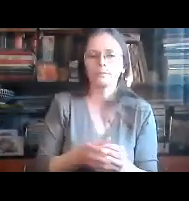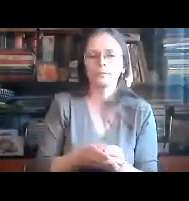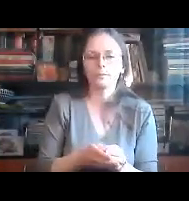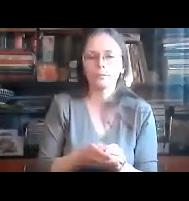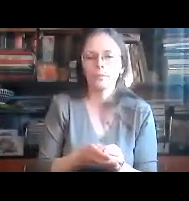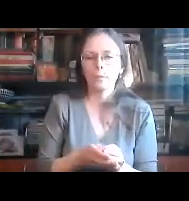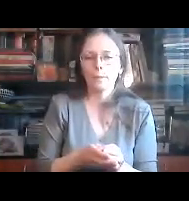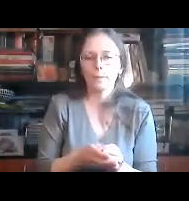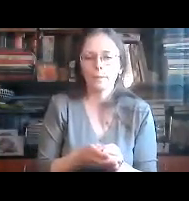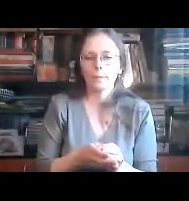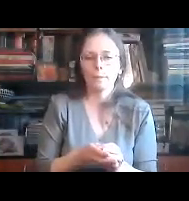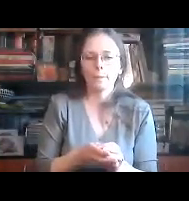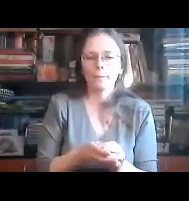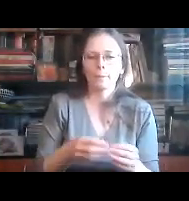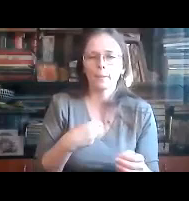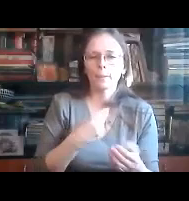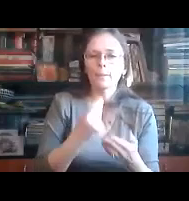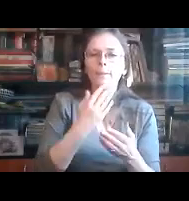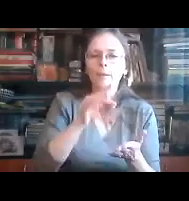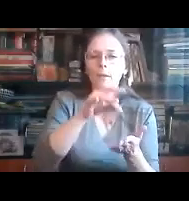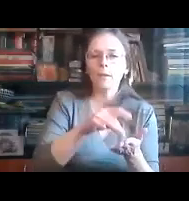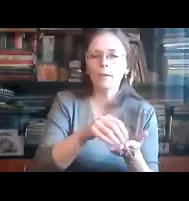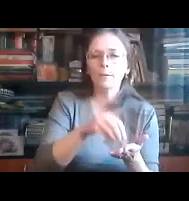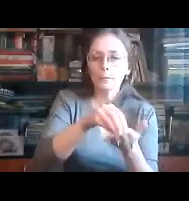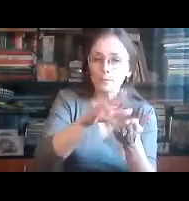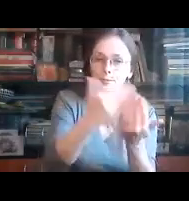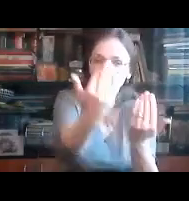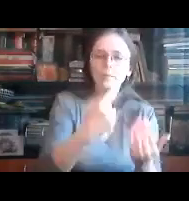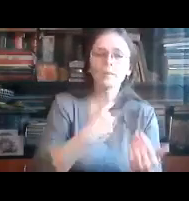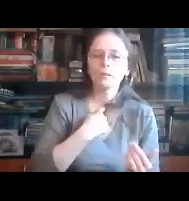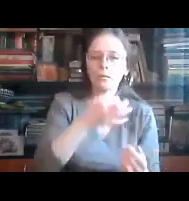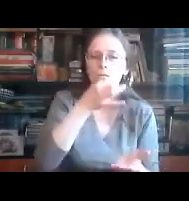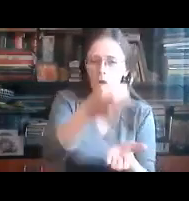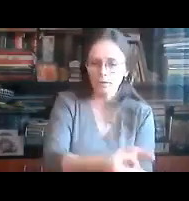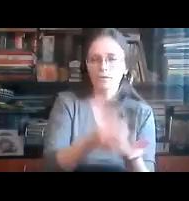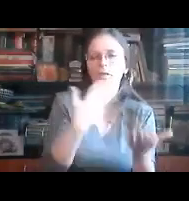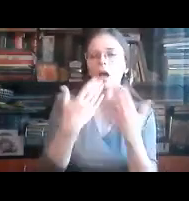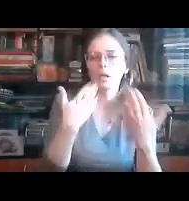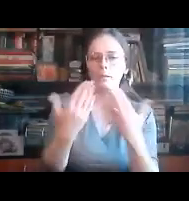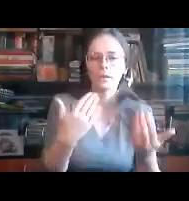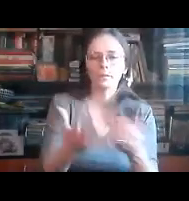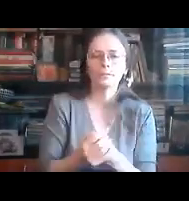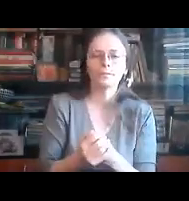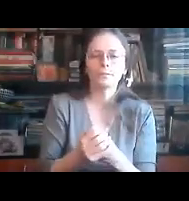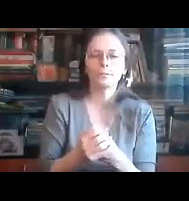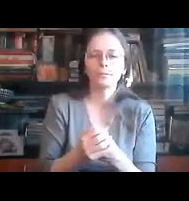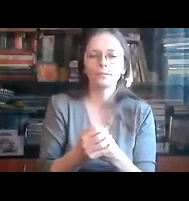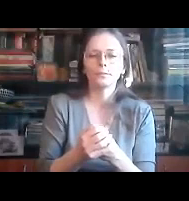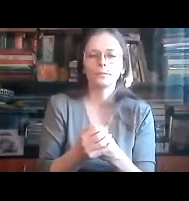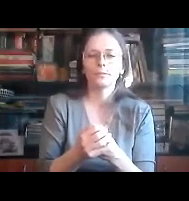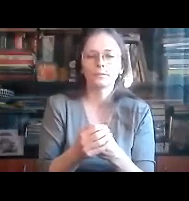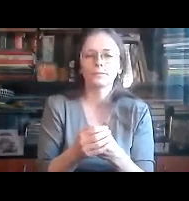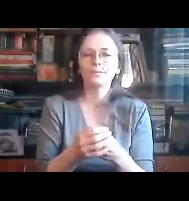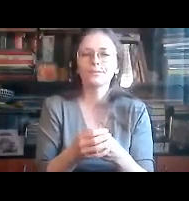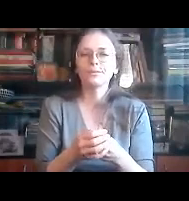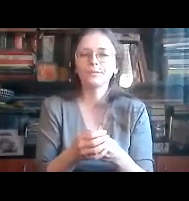мы включим вам звук и видео, вы сможете включиться в беседу. Не